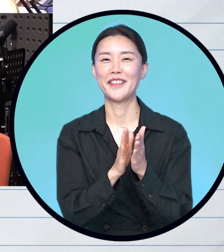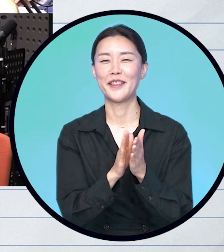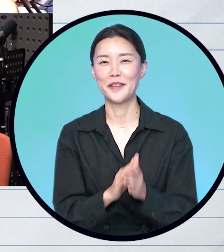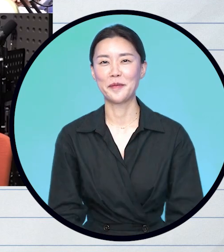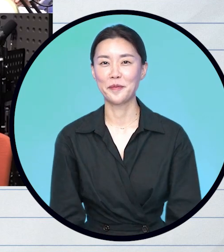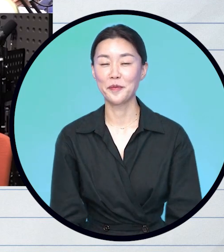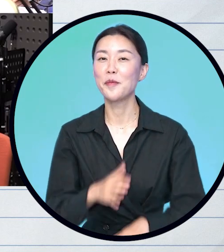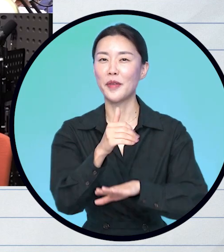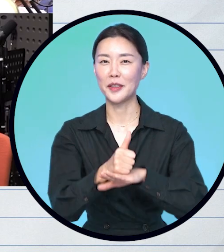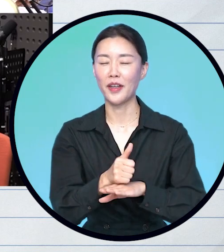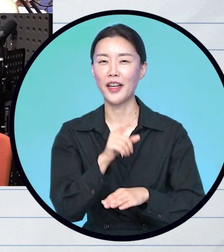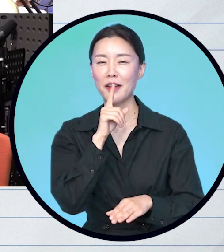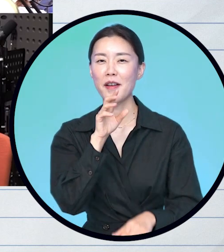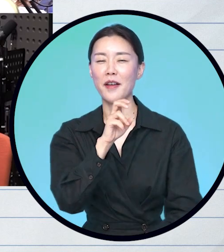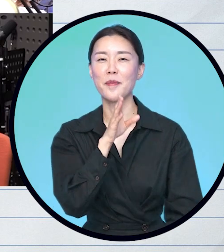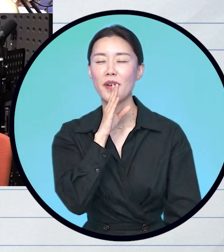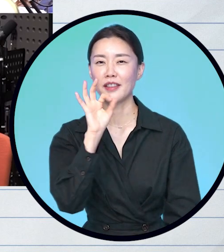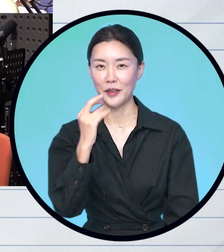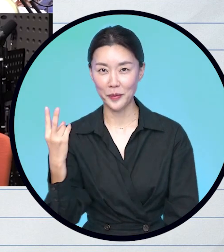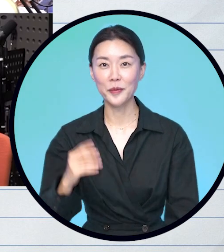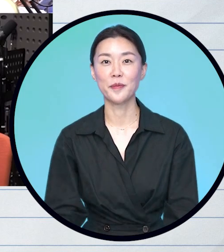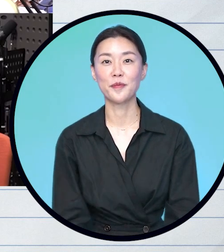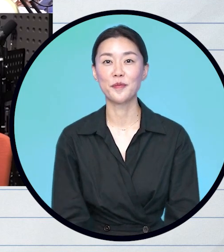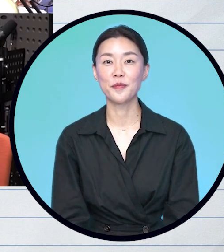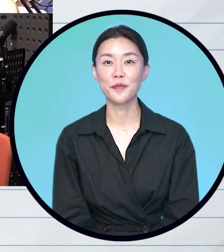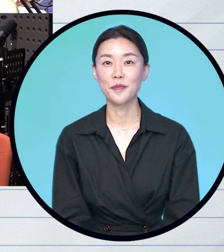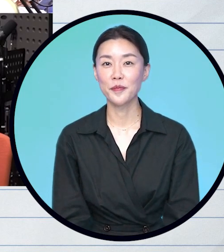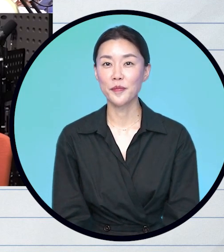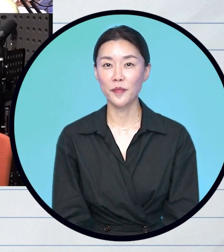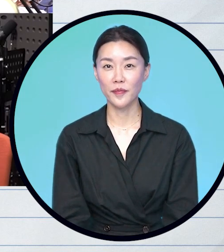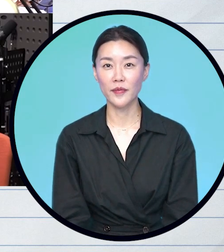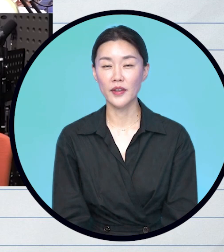맞아요. 마지막에 급존대. 어, 좋습니다. 수빈 씨. 네.